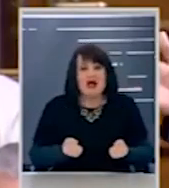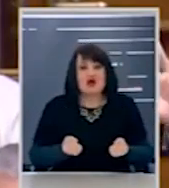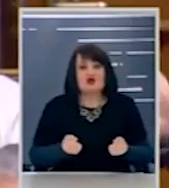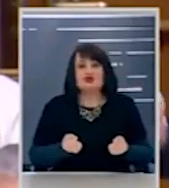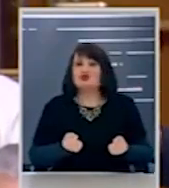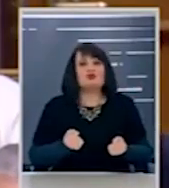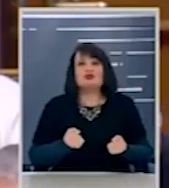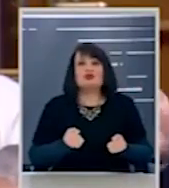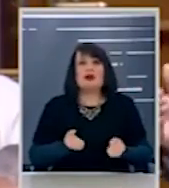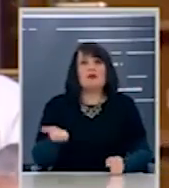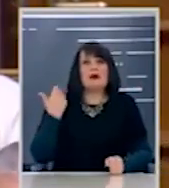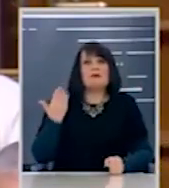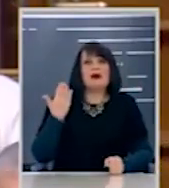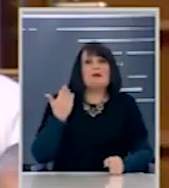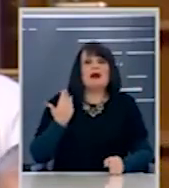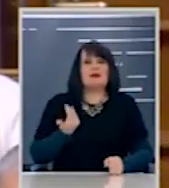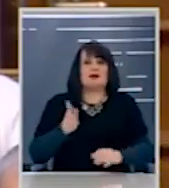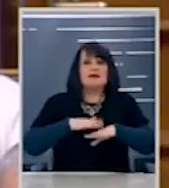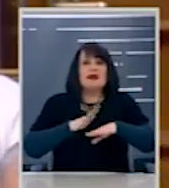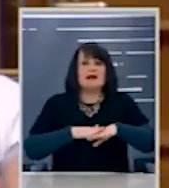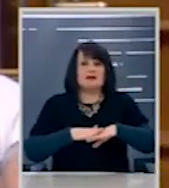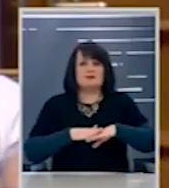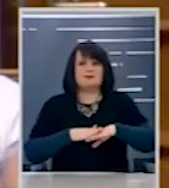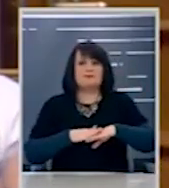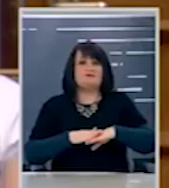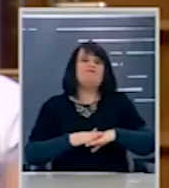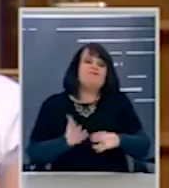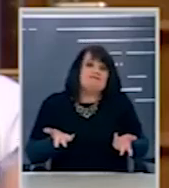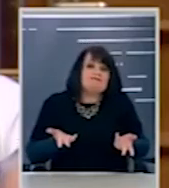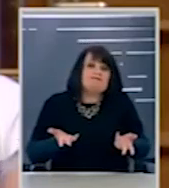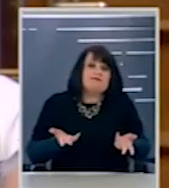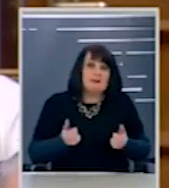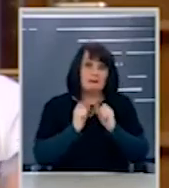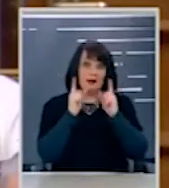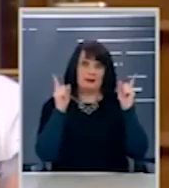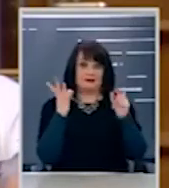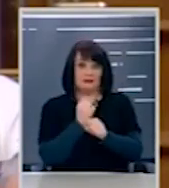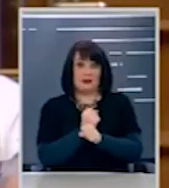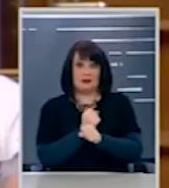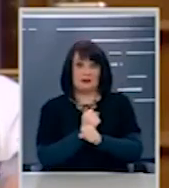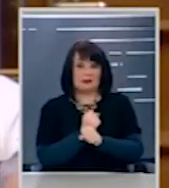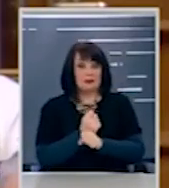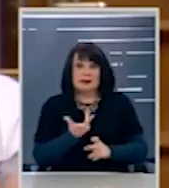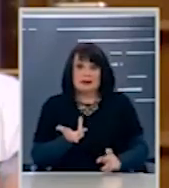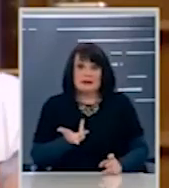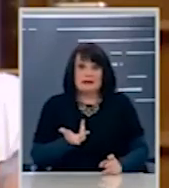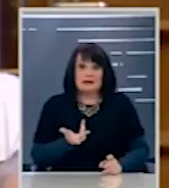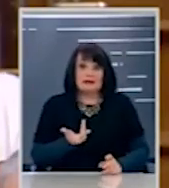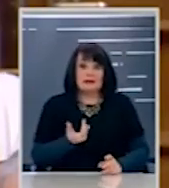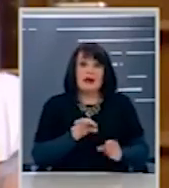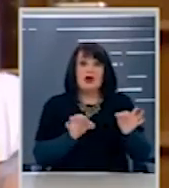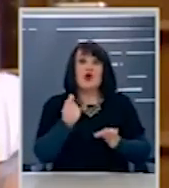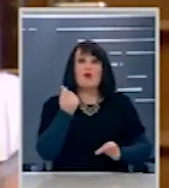τη μεγάλη επιβάρυνση την είχαν προκαλέσει αυτοί που μειώσανε μέσα, καταφέρανε κάτι πρωτοφανές πράγματι, να μειώσουν τον εθνικό πλούτο